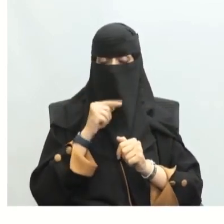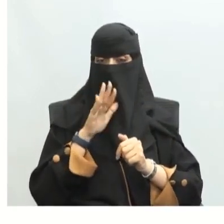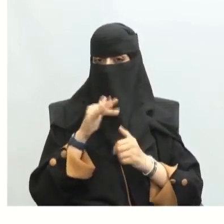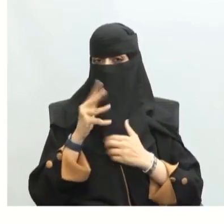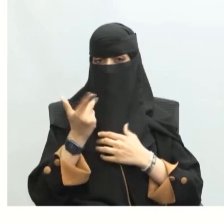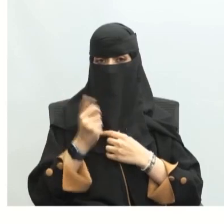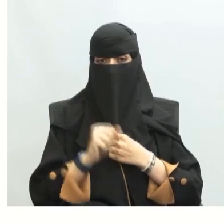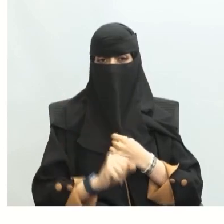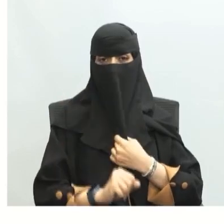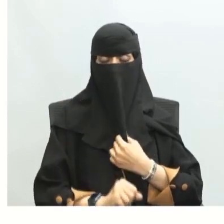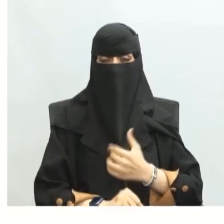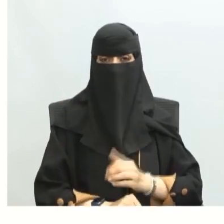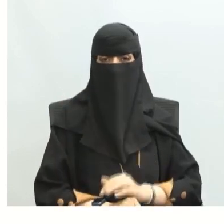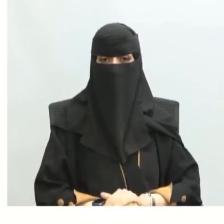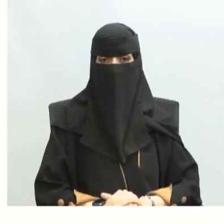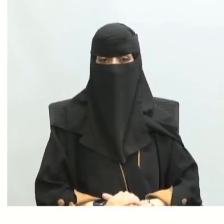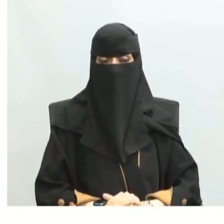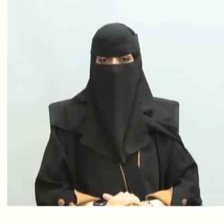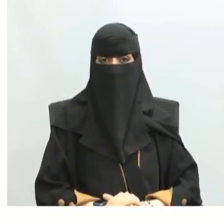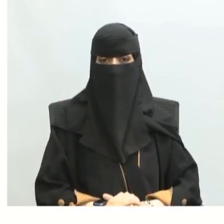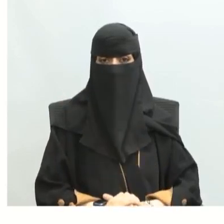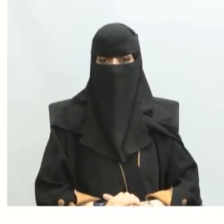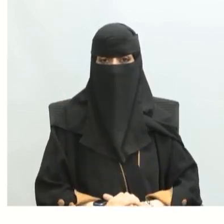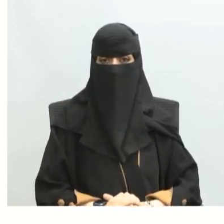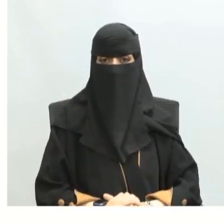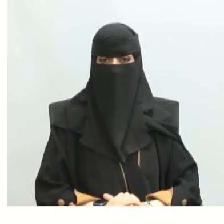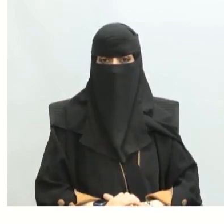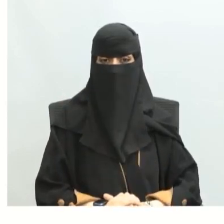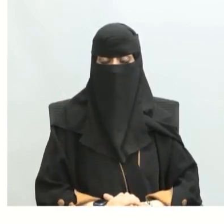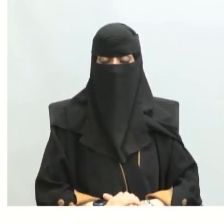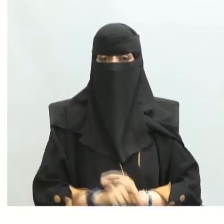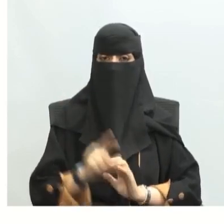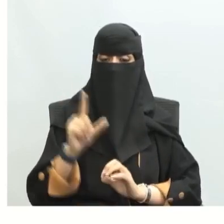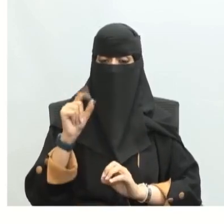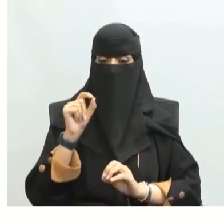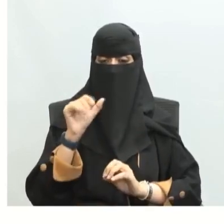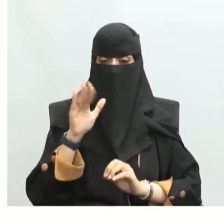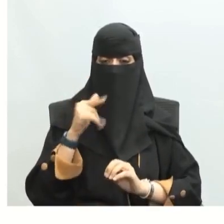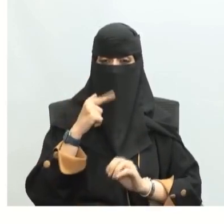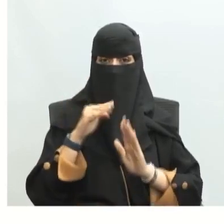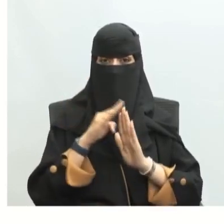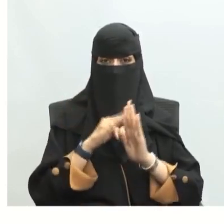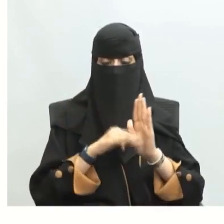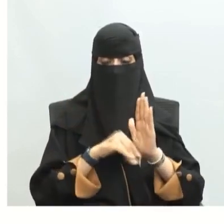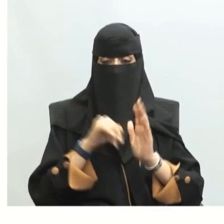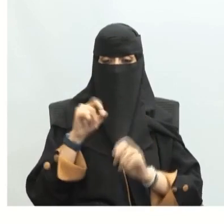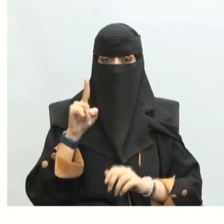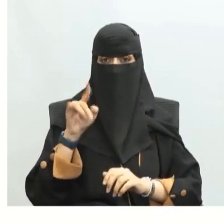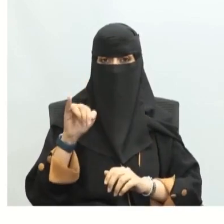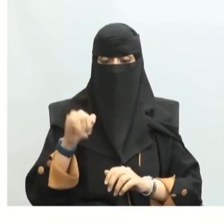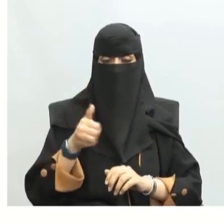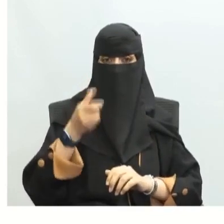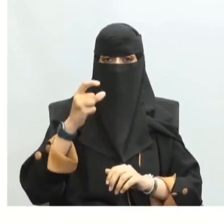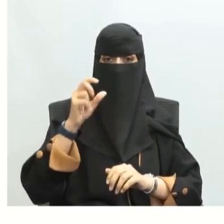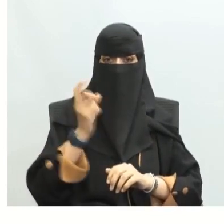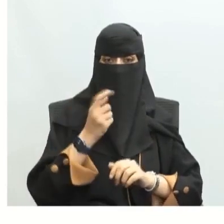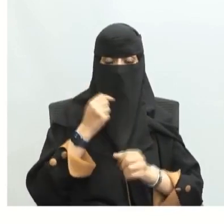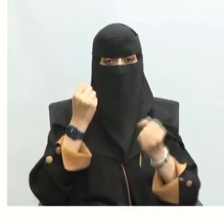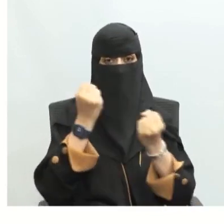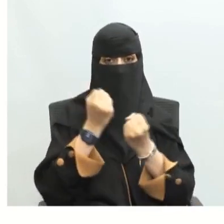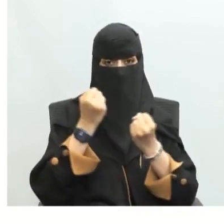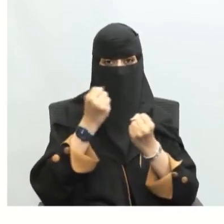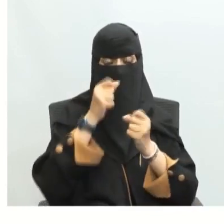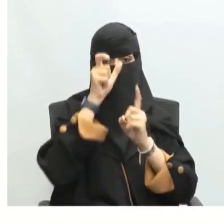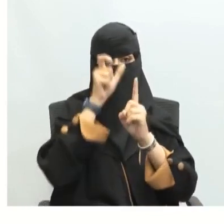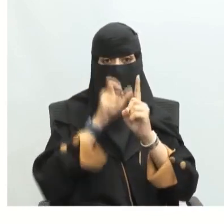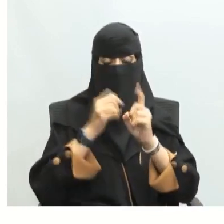ابرز هذه البرامج منها احسنتم برنامج بيادر لتدريب الشباب على